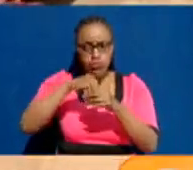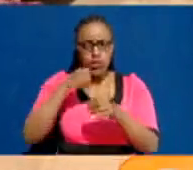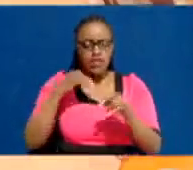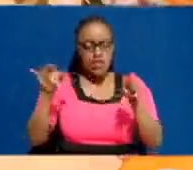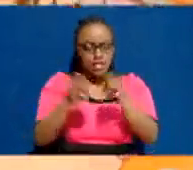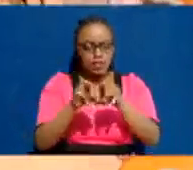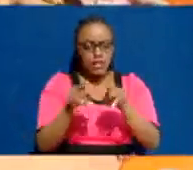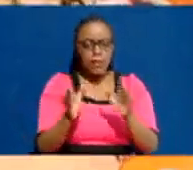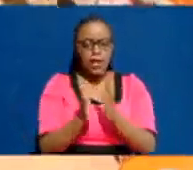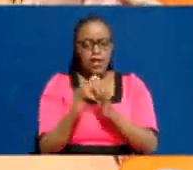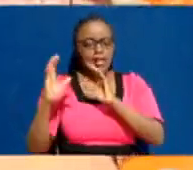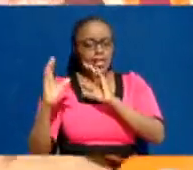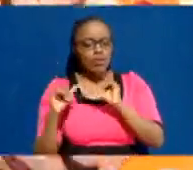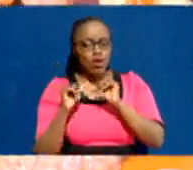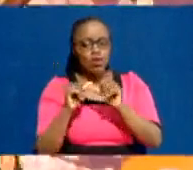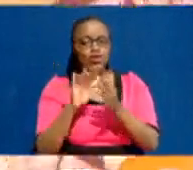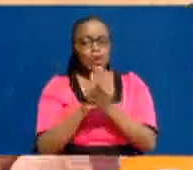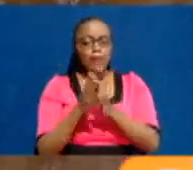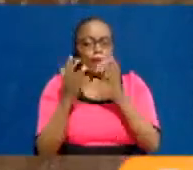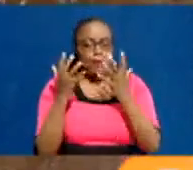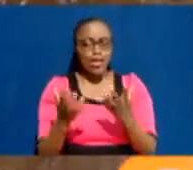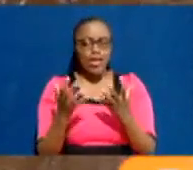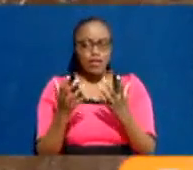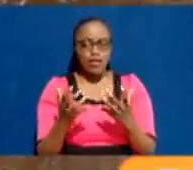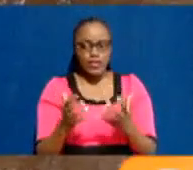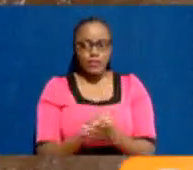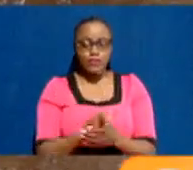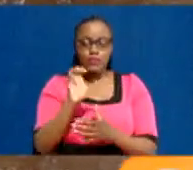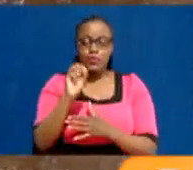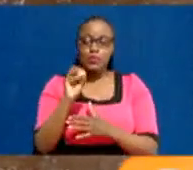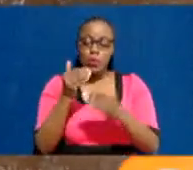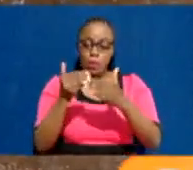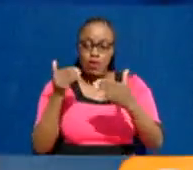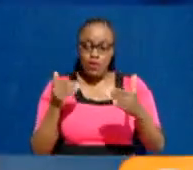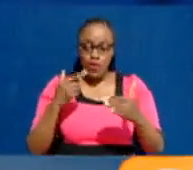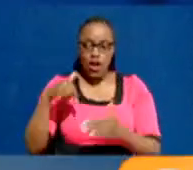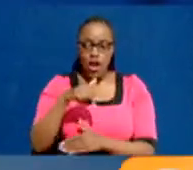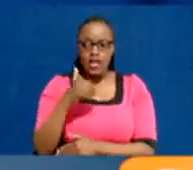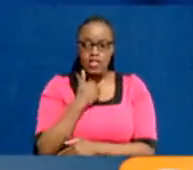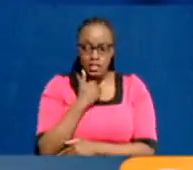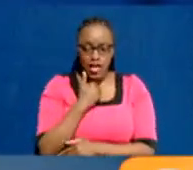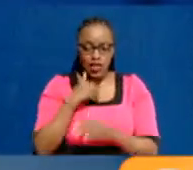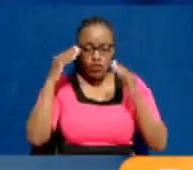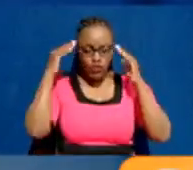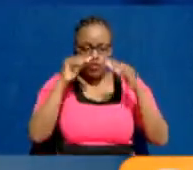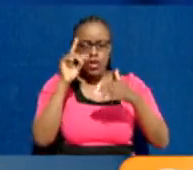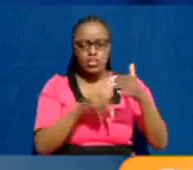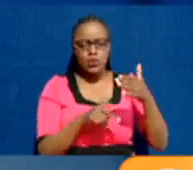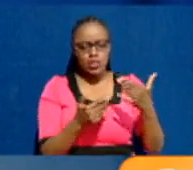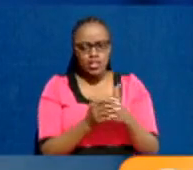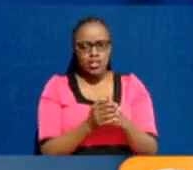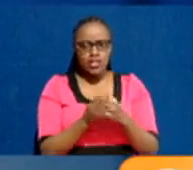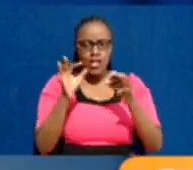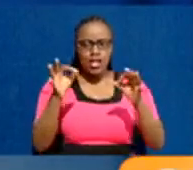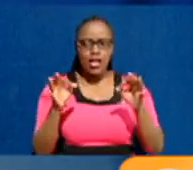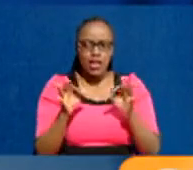sawia na mzigo huu unazidi kuwa mzito. So initially we were looking at a